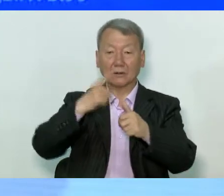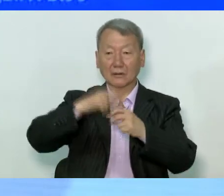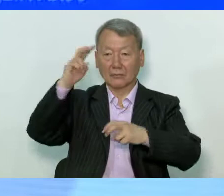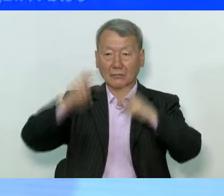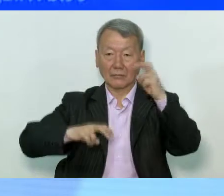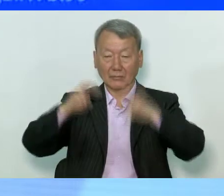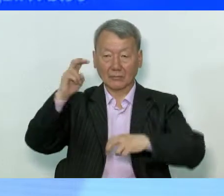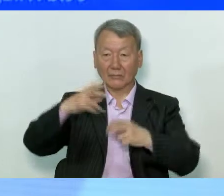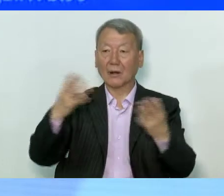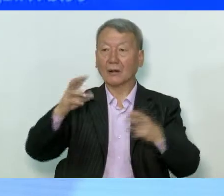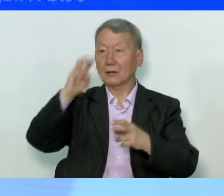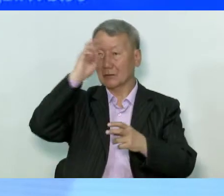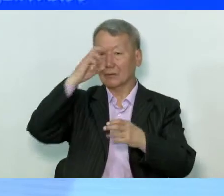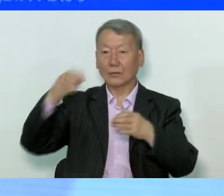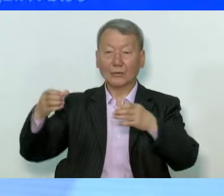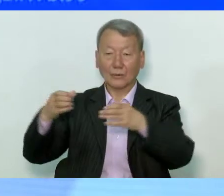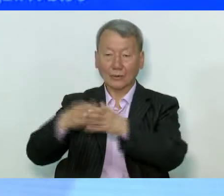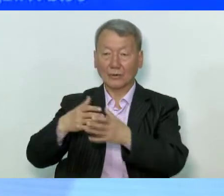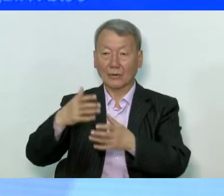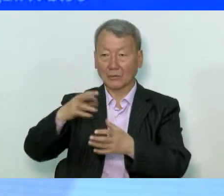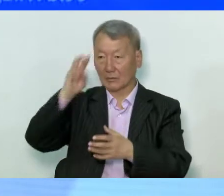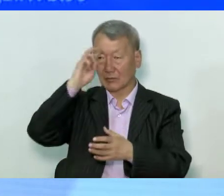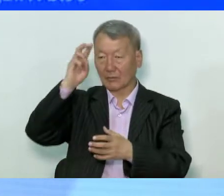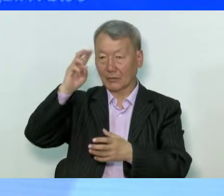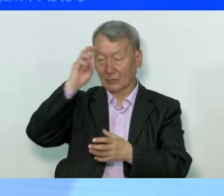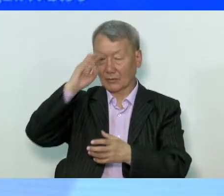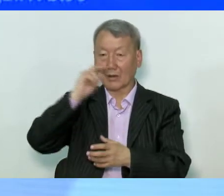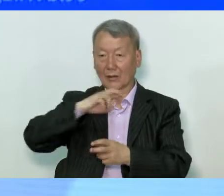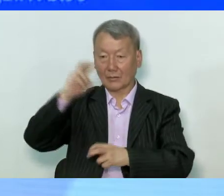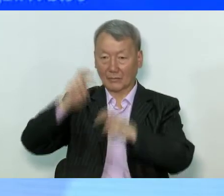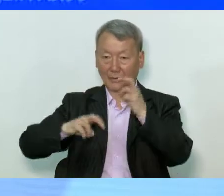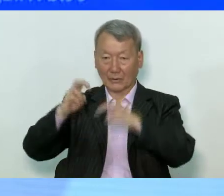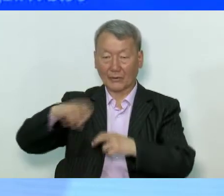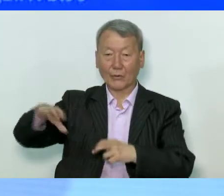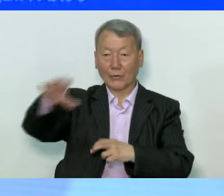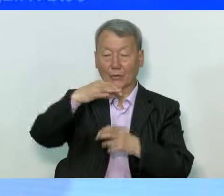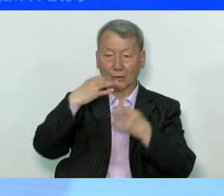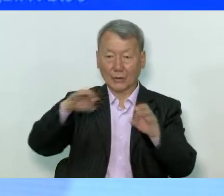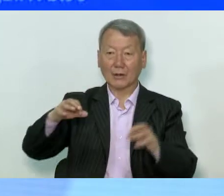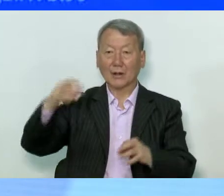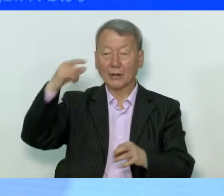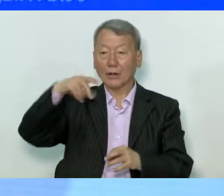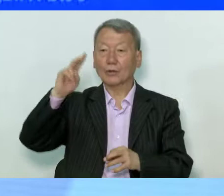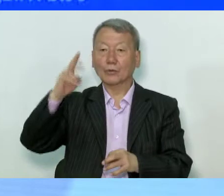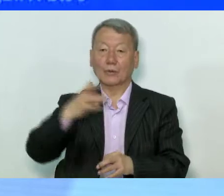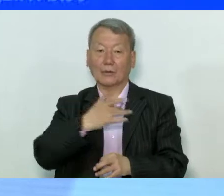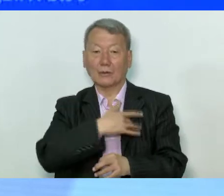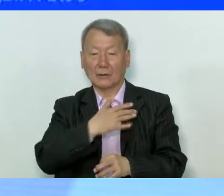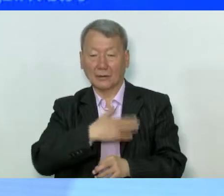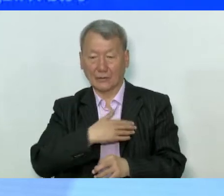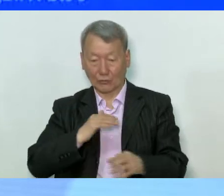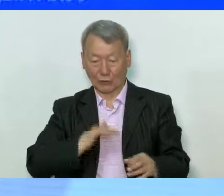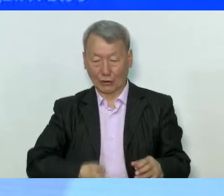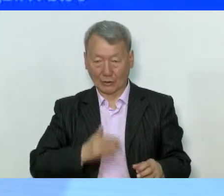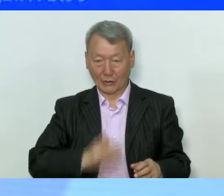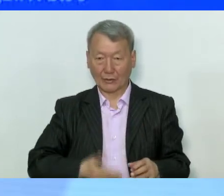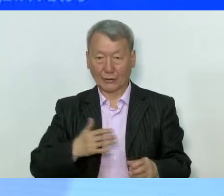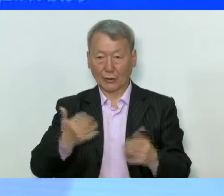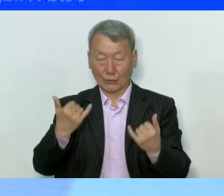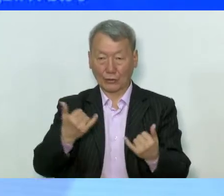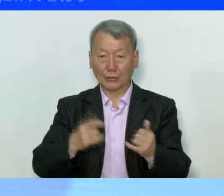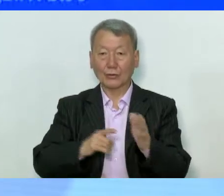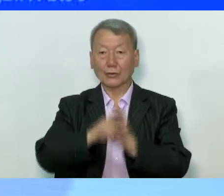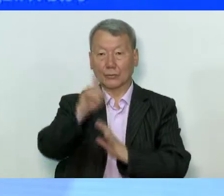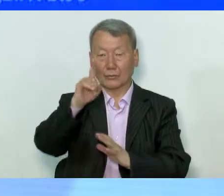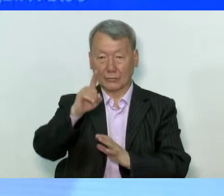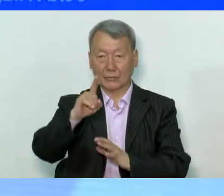берилет, кайсы мамлекеттик жана муниципалдык ишканалардагы жеке менчик ишкерлердин дагы иштерин